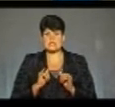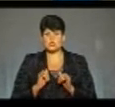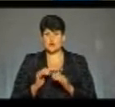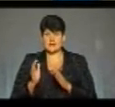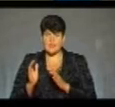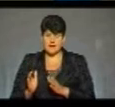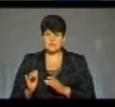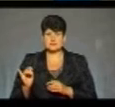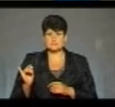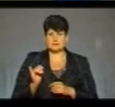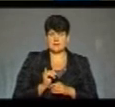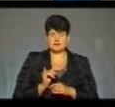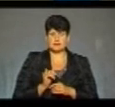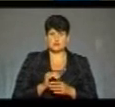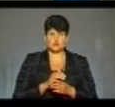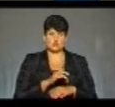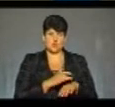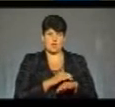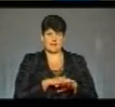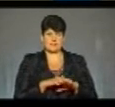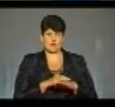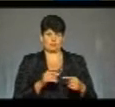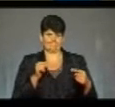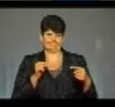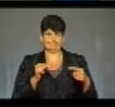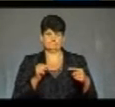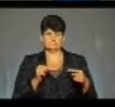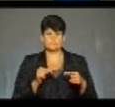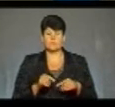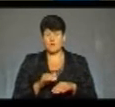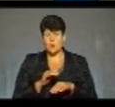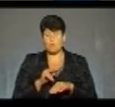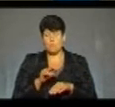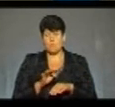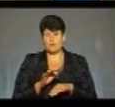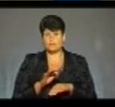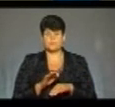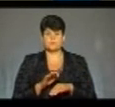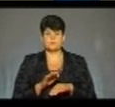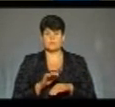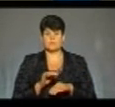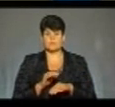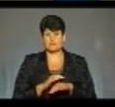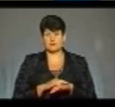солідарністю і «Слугою народу». Тобто, де-факто, скажімо, зараз